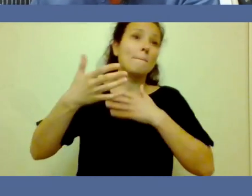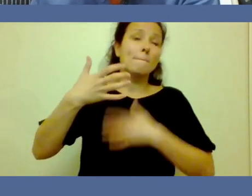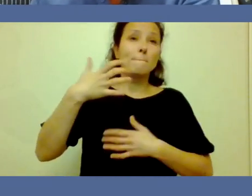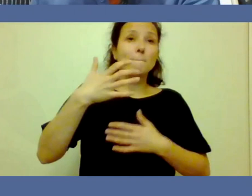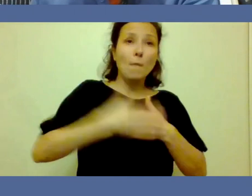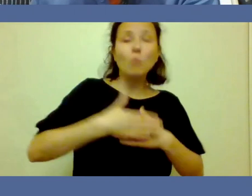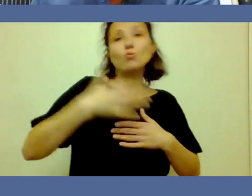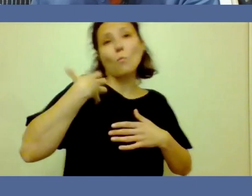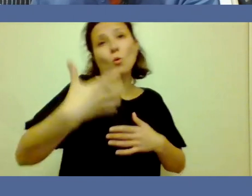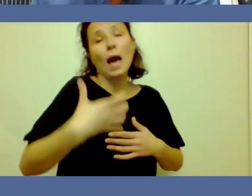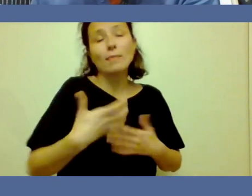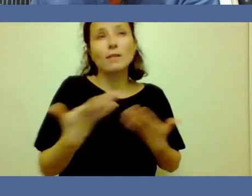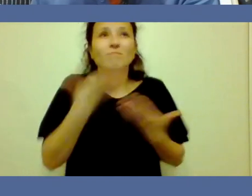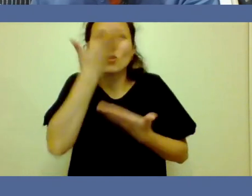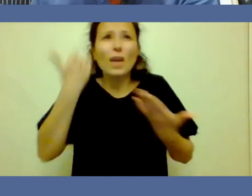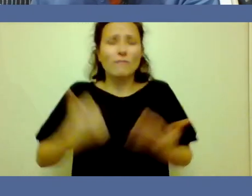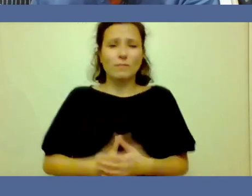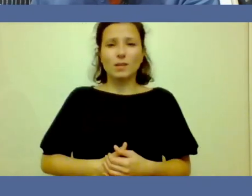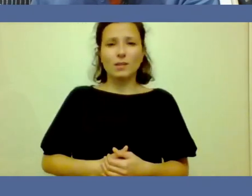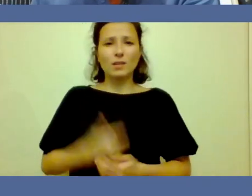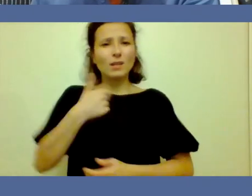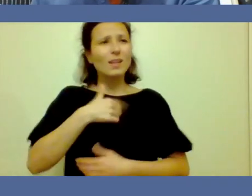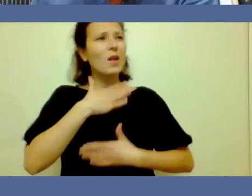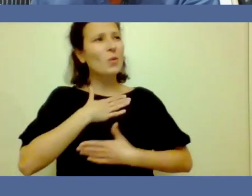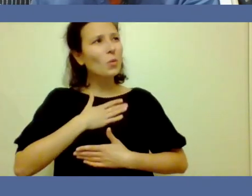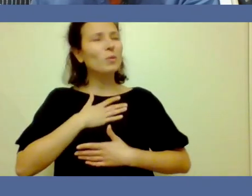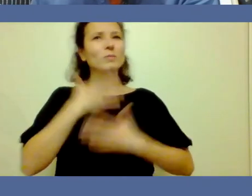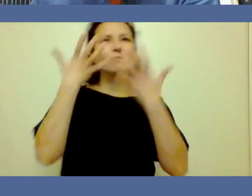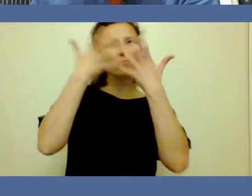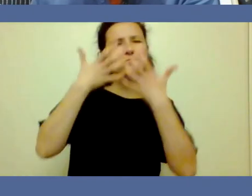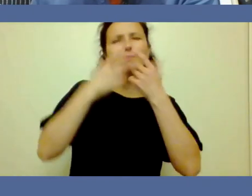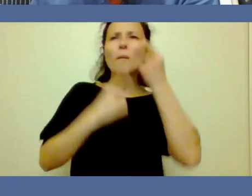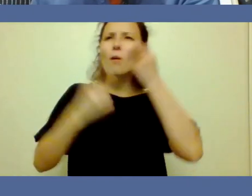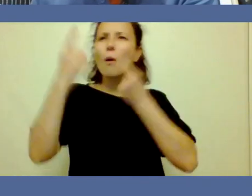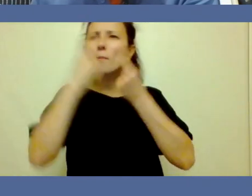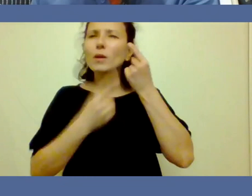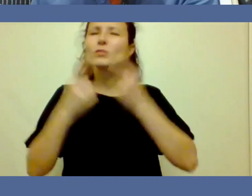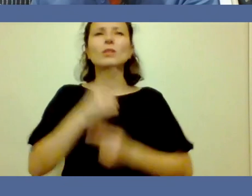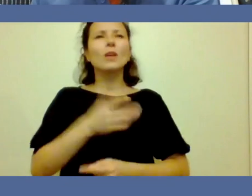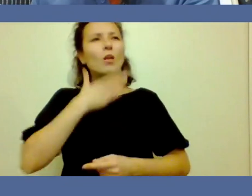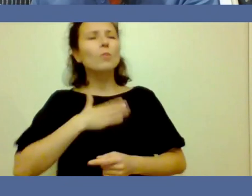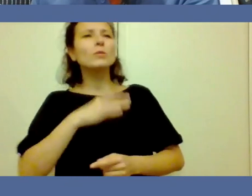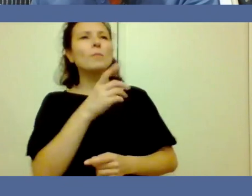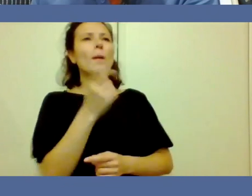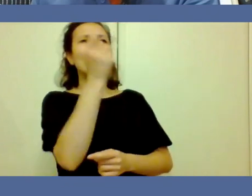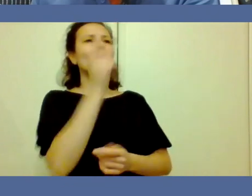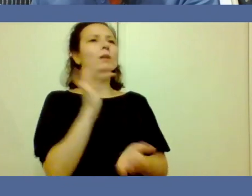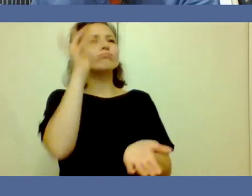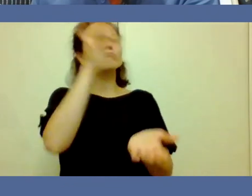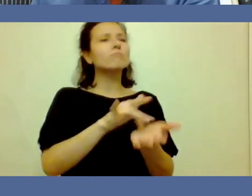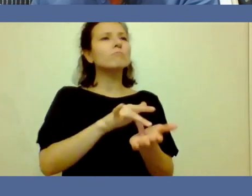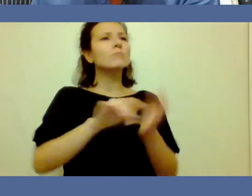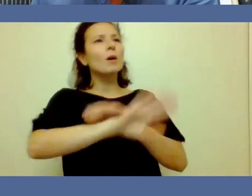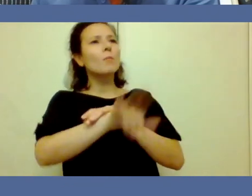wiem, w ogóle ja lubię sobie, wie pan, przemyśleć sprawę, lubię sobie pojechać na pusto i poobserwować